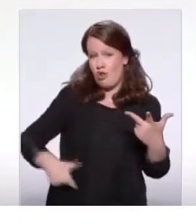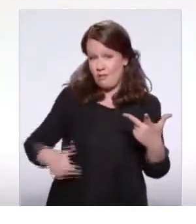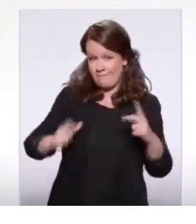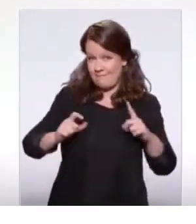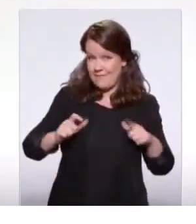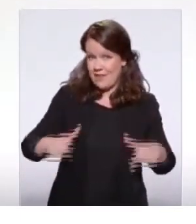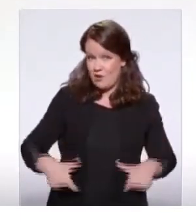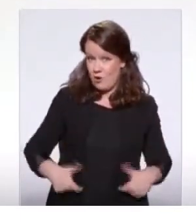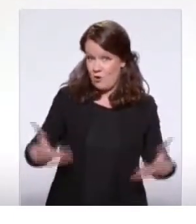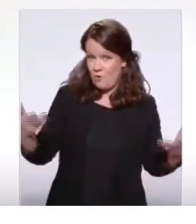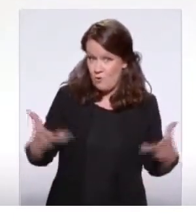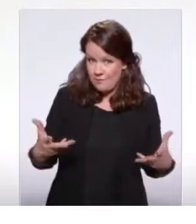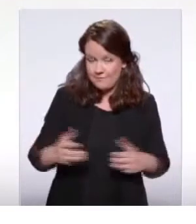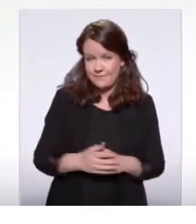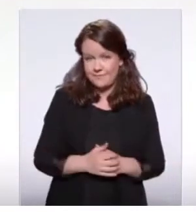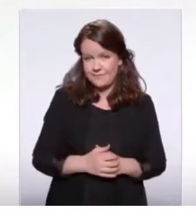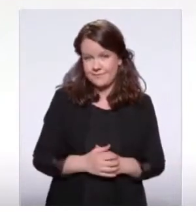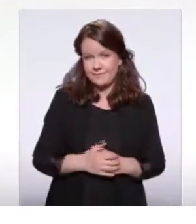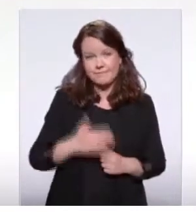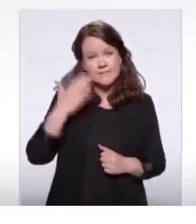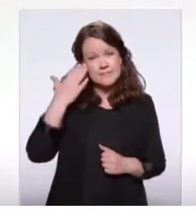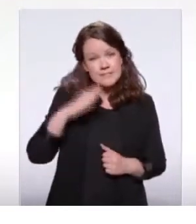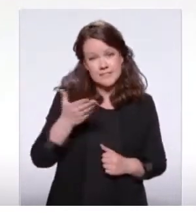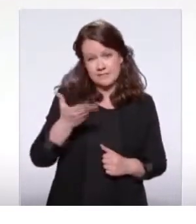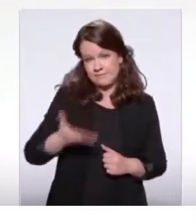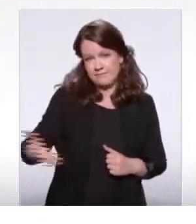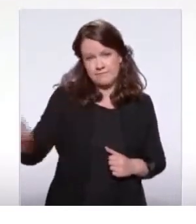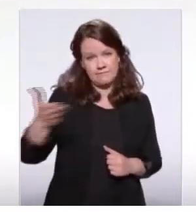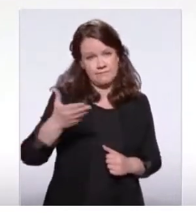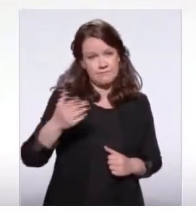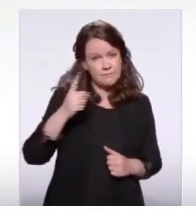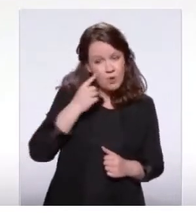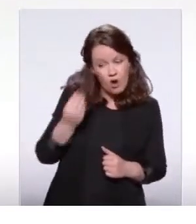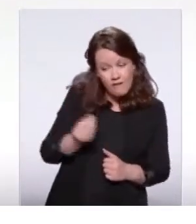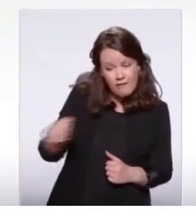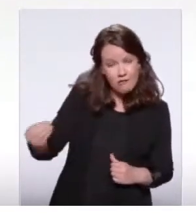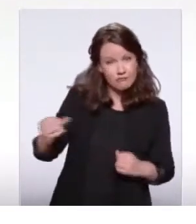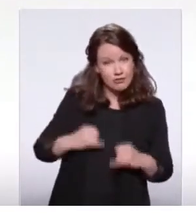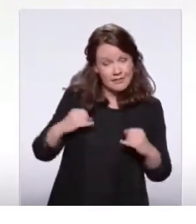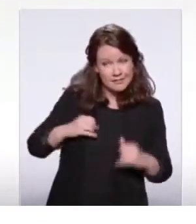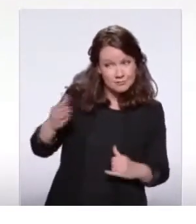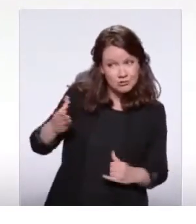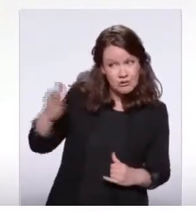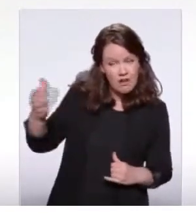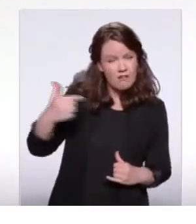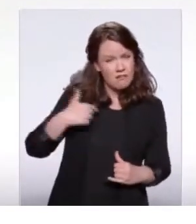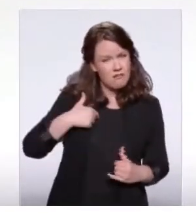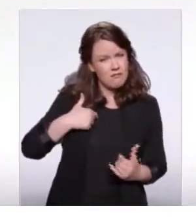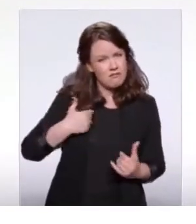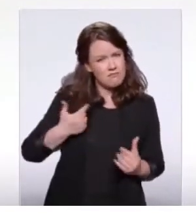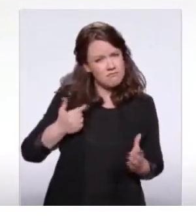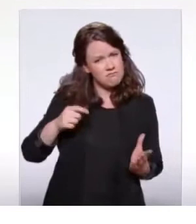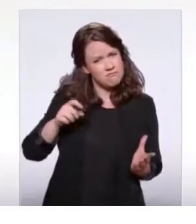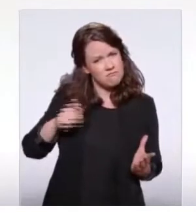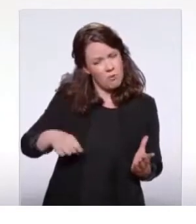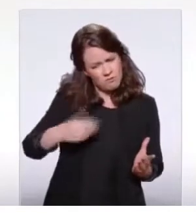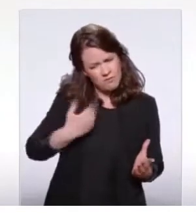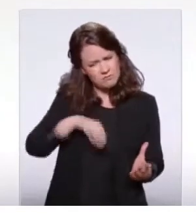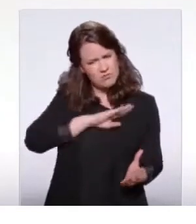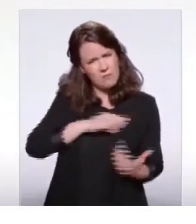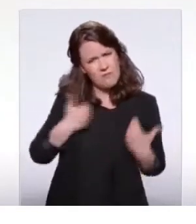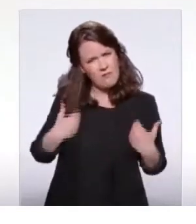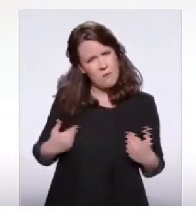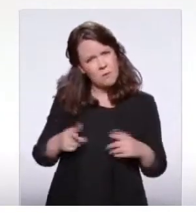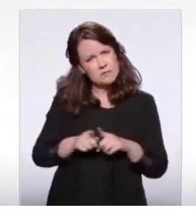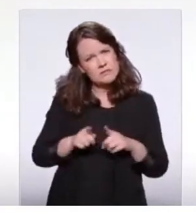nous devons tous être conscients de nos devoirs vis-à-vis de notre jeunesse. Nous pouvons nous féliciter,